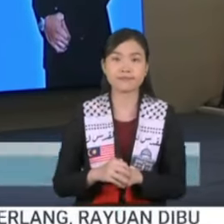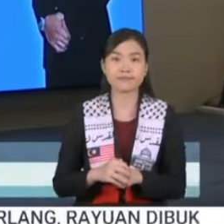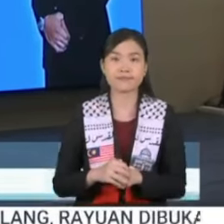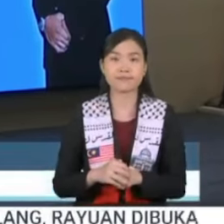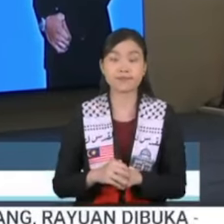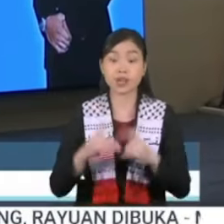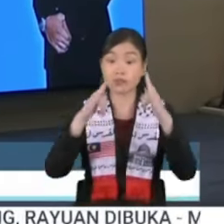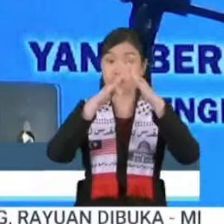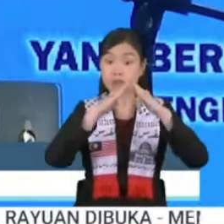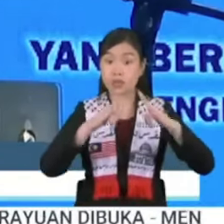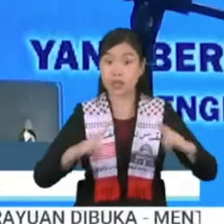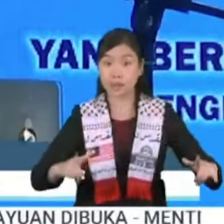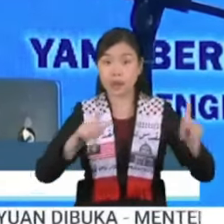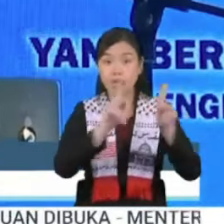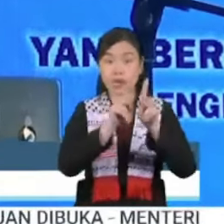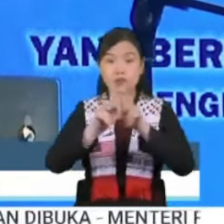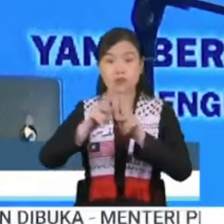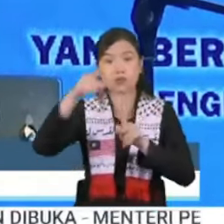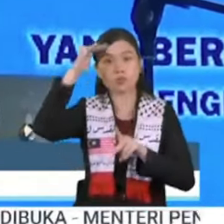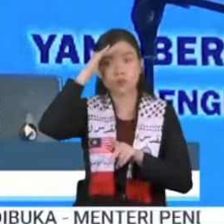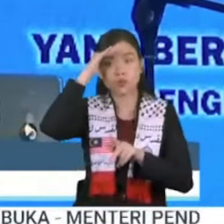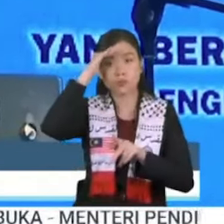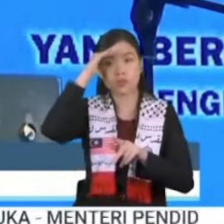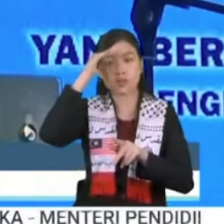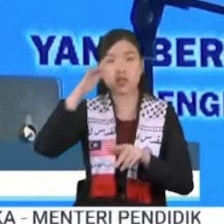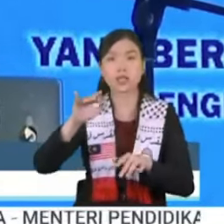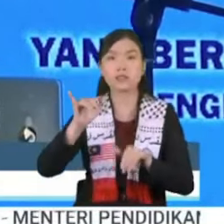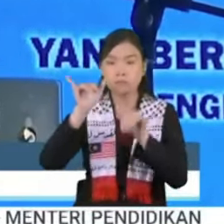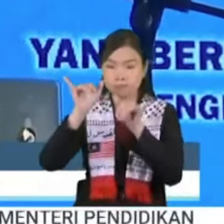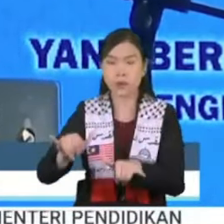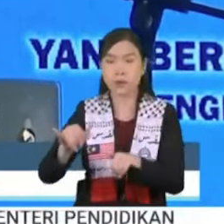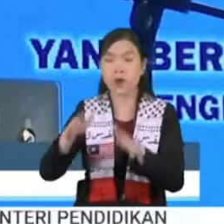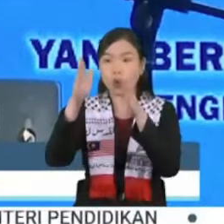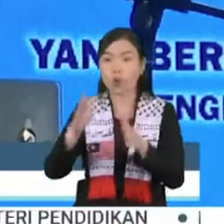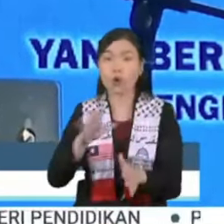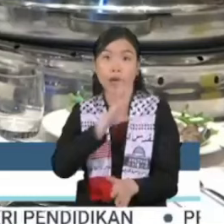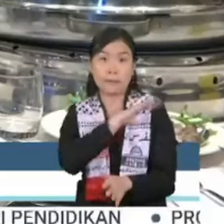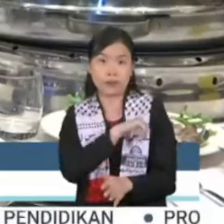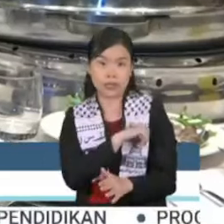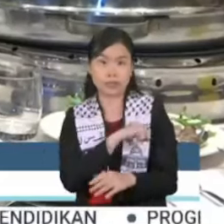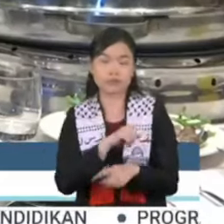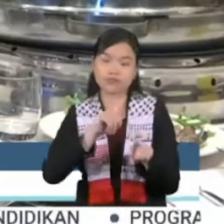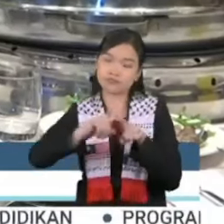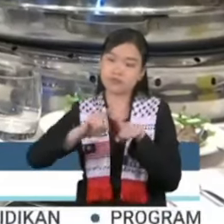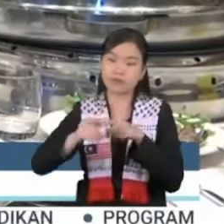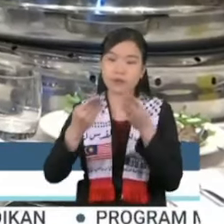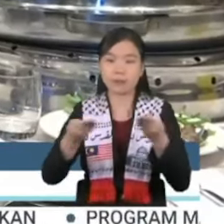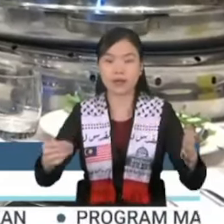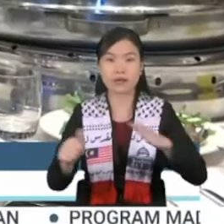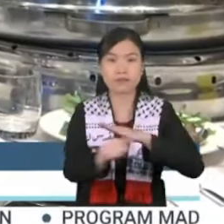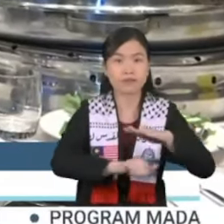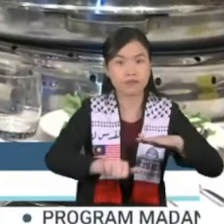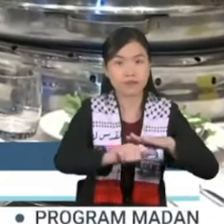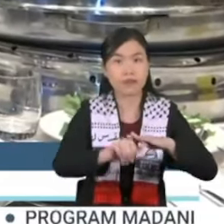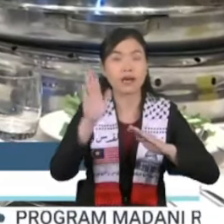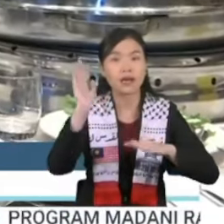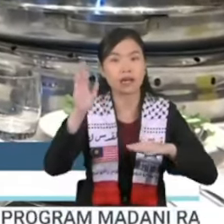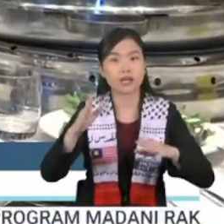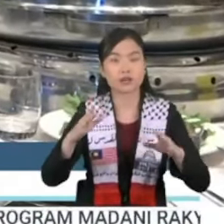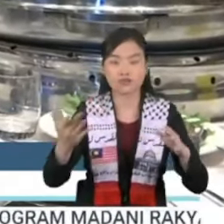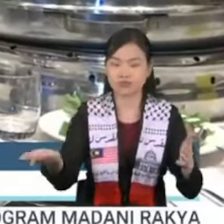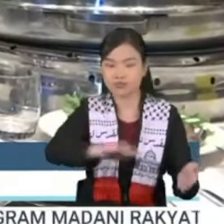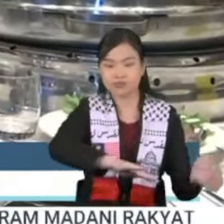Turut disumbang khemah Kampung Johor bagi menempatkan penduduk Palestin. Selain itu, beberapa barangan keperluan juga akan dibungkus